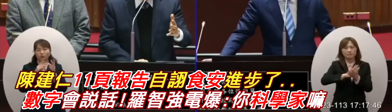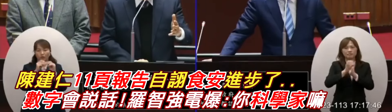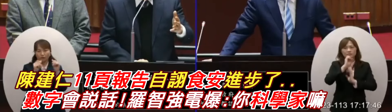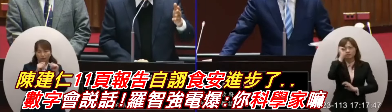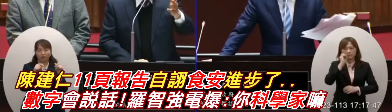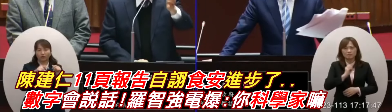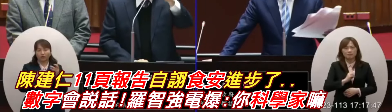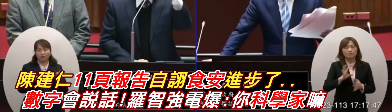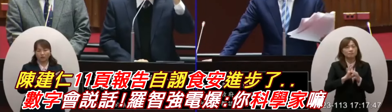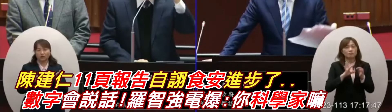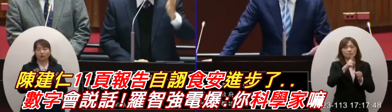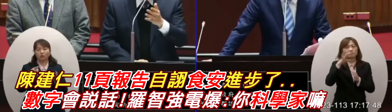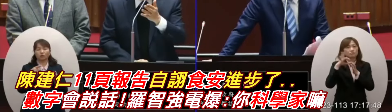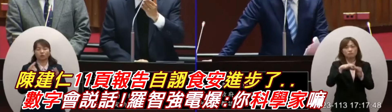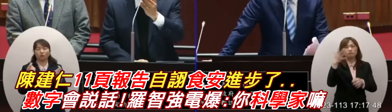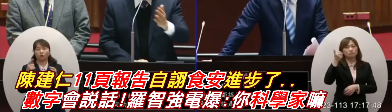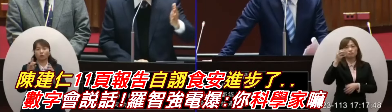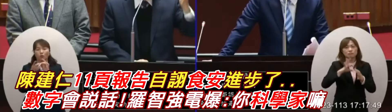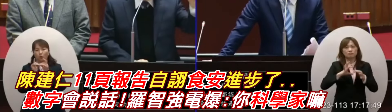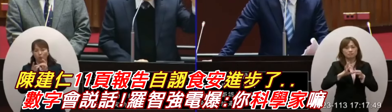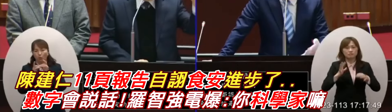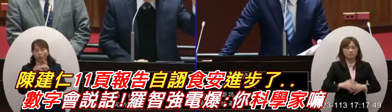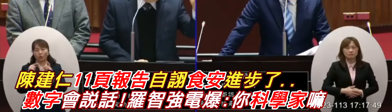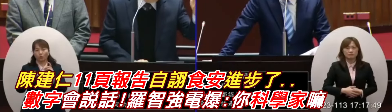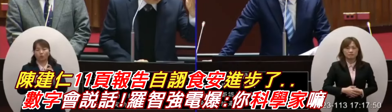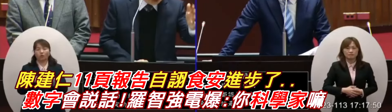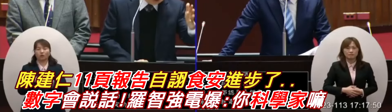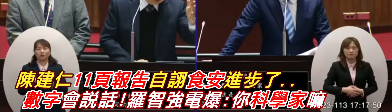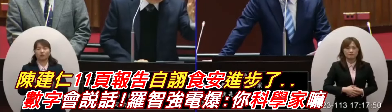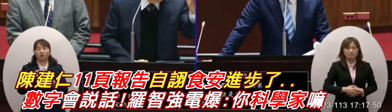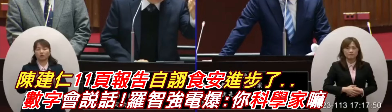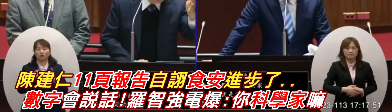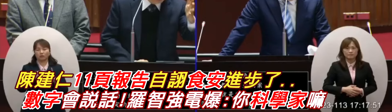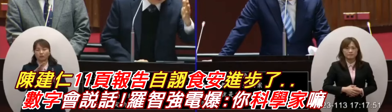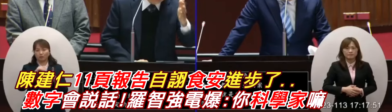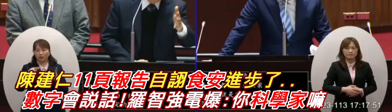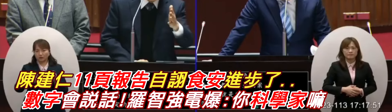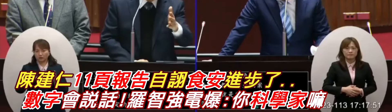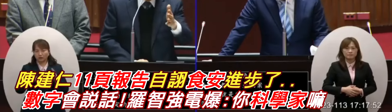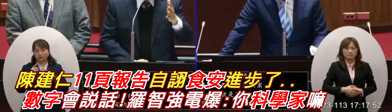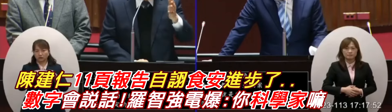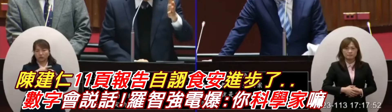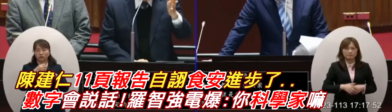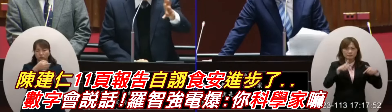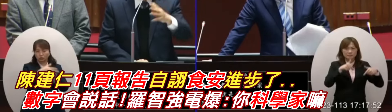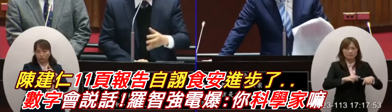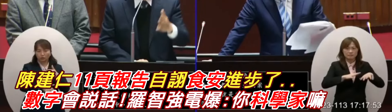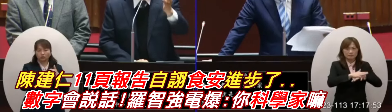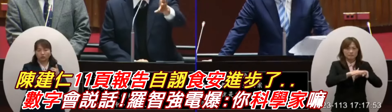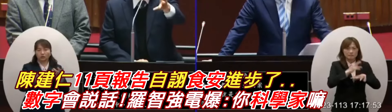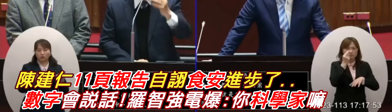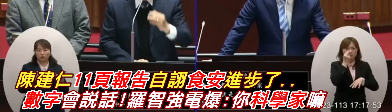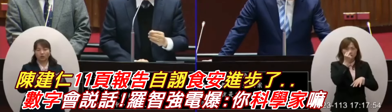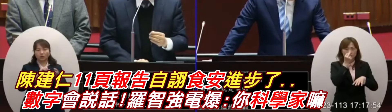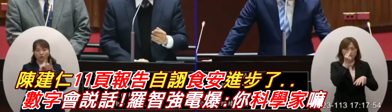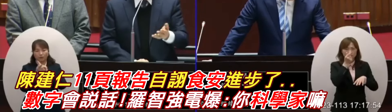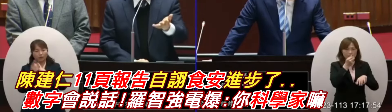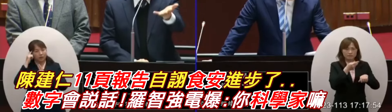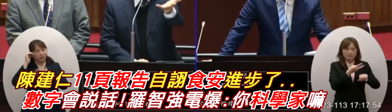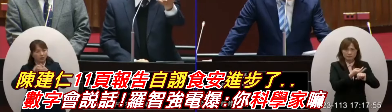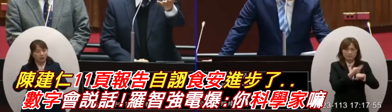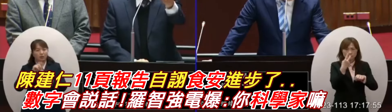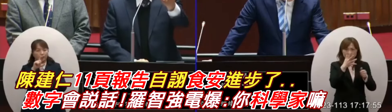是，你这样子是故意的去把这个系统性问题给不同的定义。